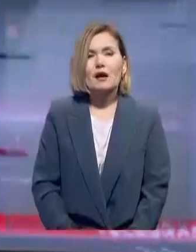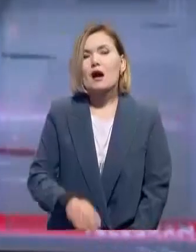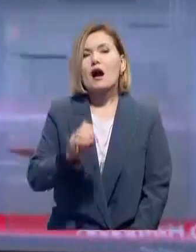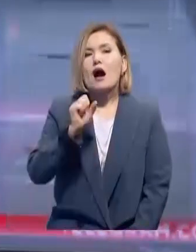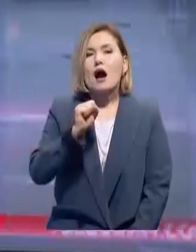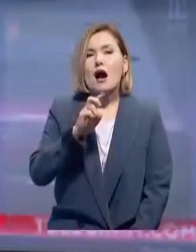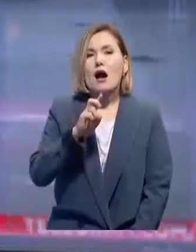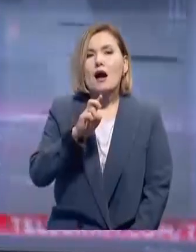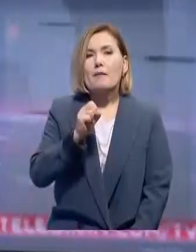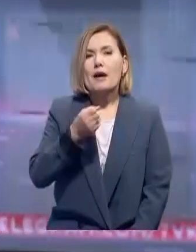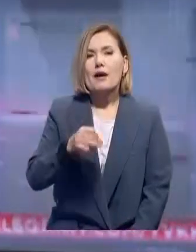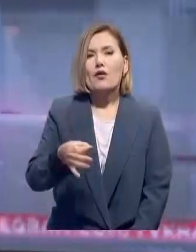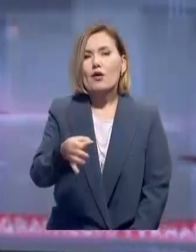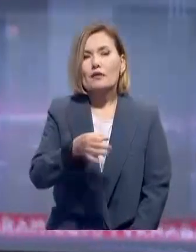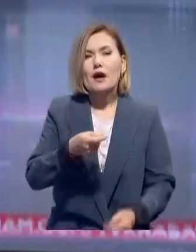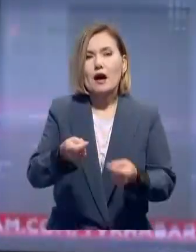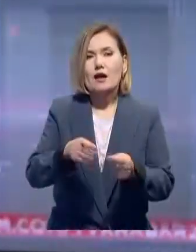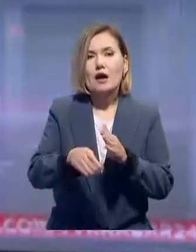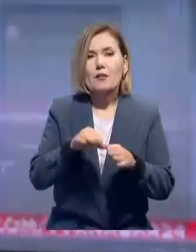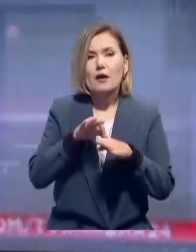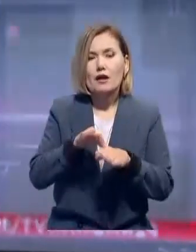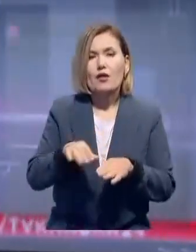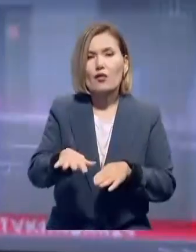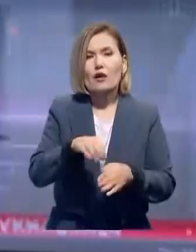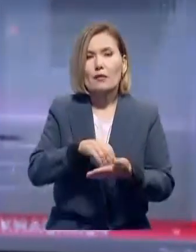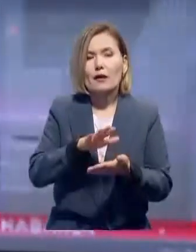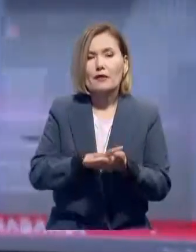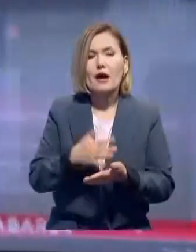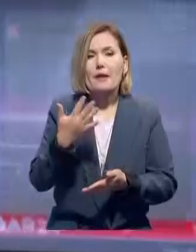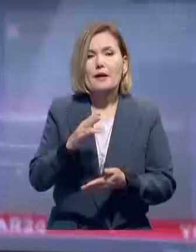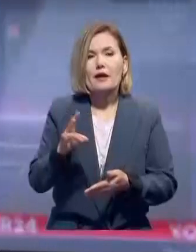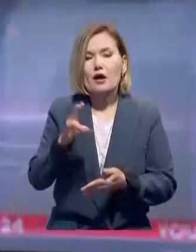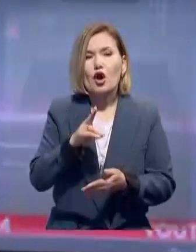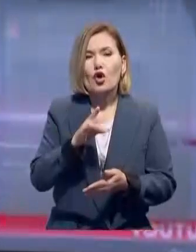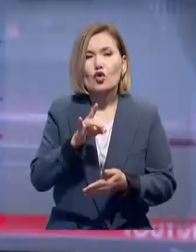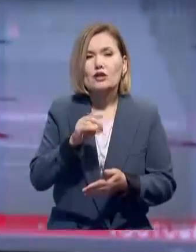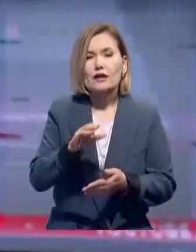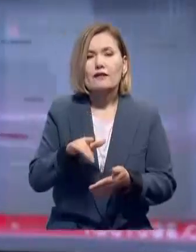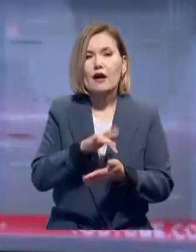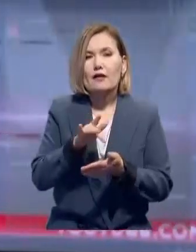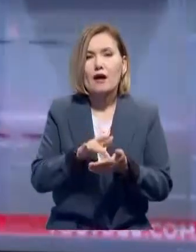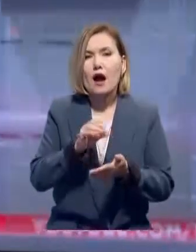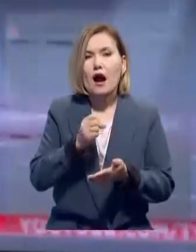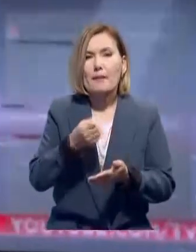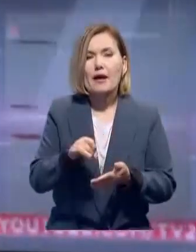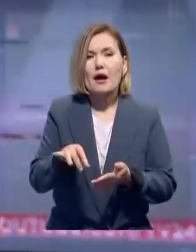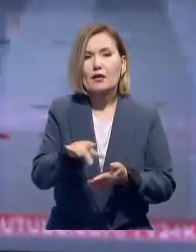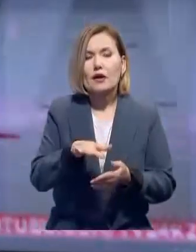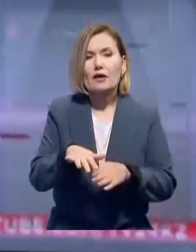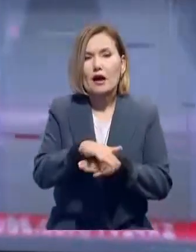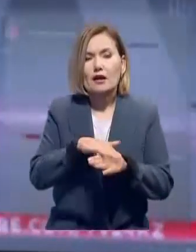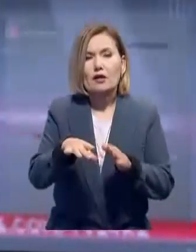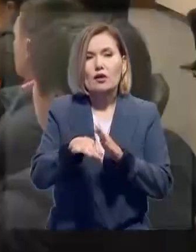Абай облысында да әкімдер сайлауы өтетін өңірлер белгілі болды. 5-ші қарашада Курчатов қаласы мен Абай ауданының тұрғындары таңдау